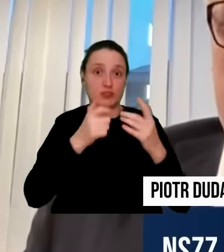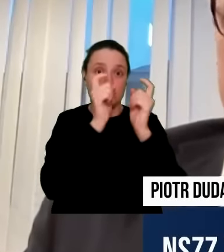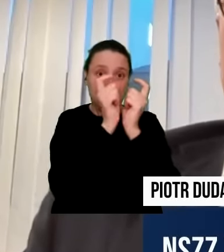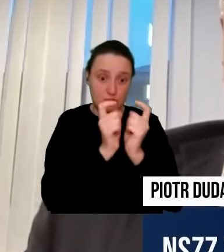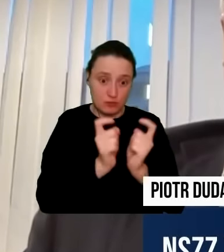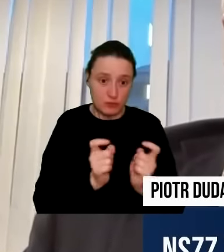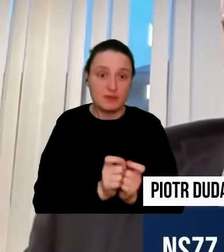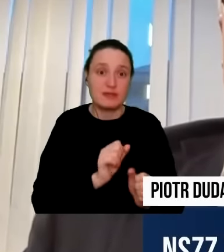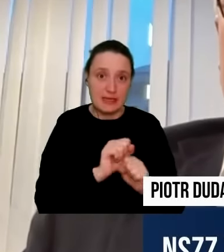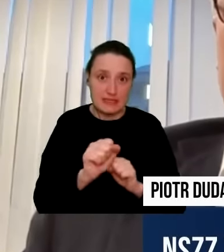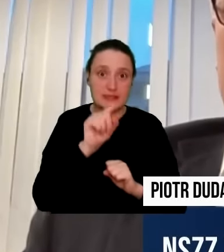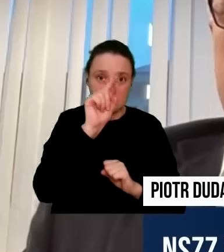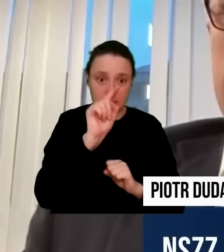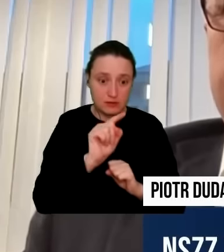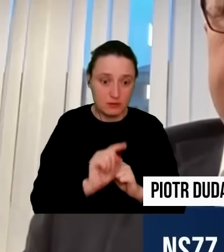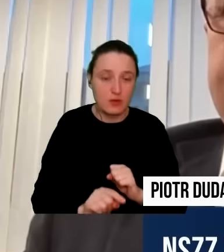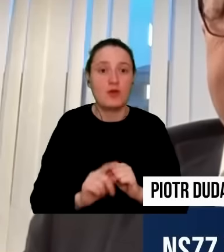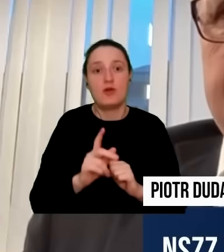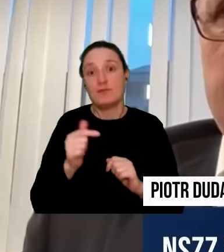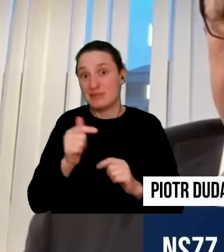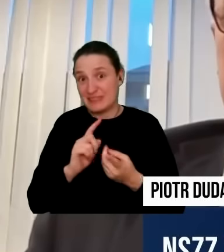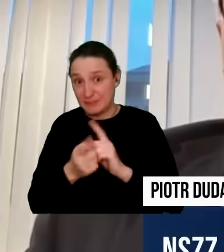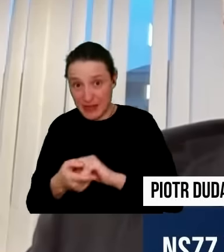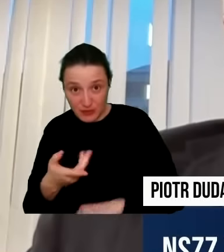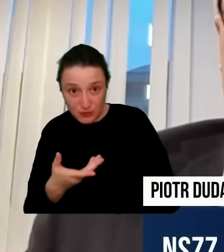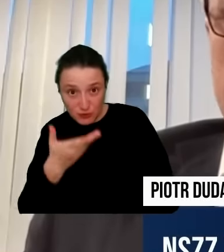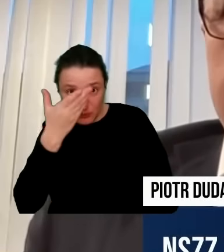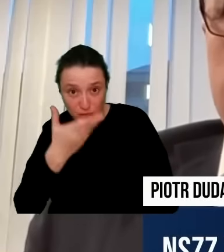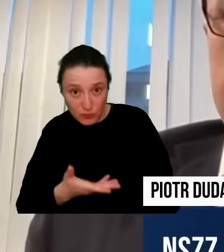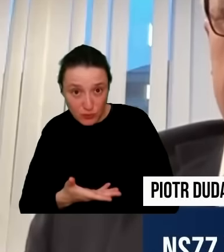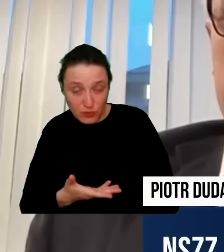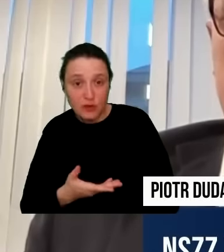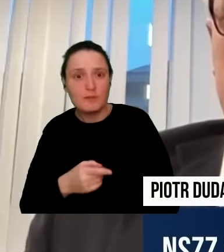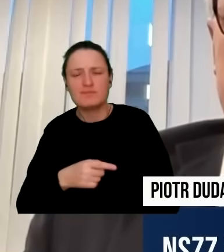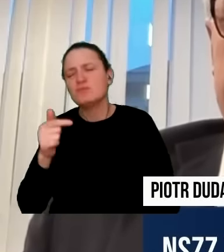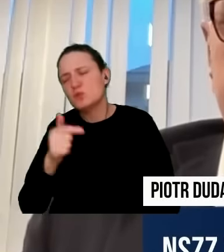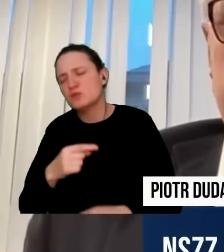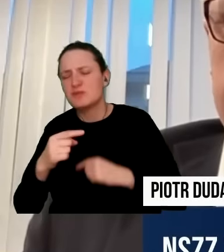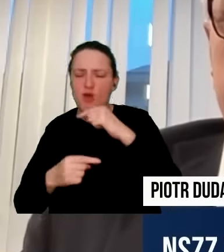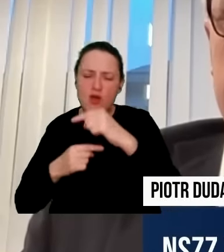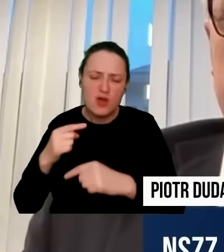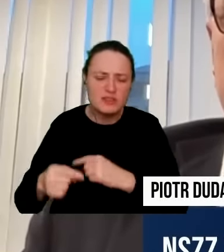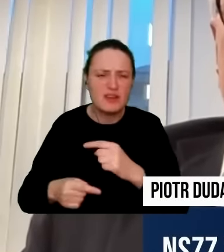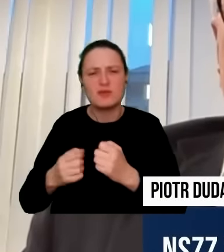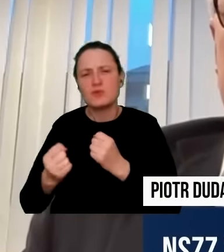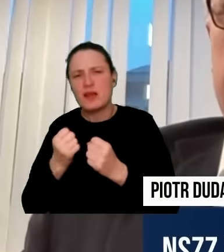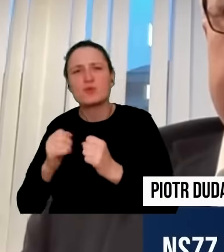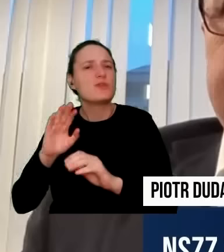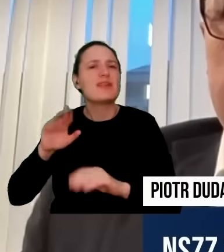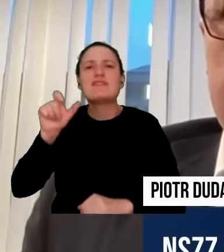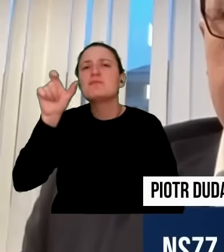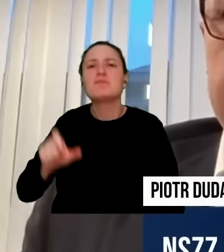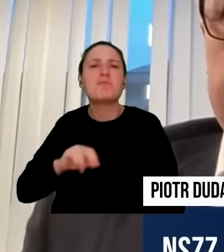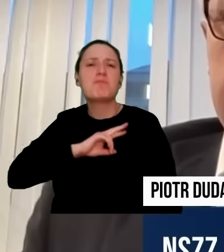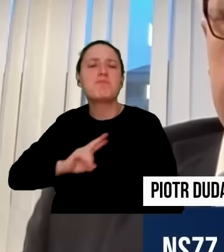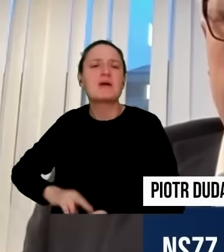to zmienić, no to potrzebna jest no też bardzo skomplikowana procedura. Nawet premier Tusk, że tak powiem,